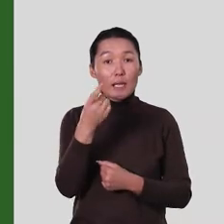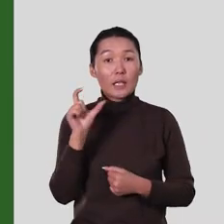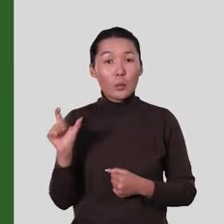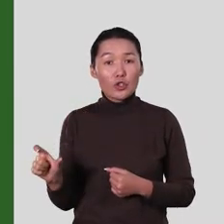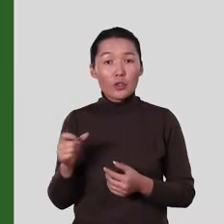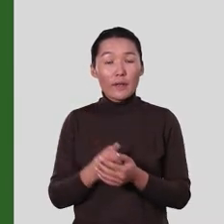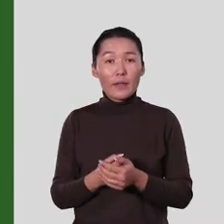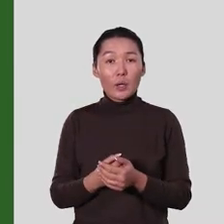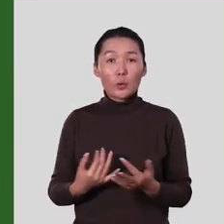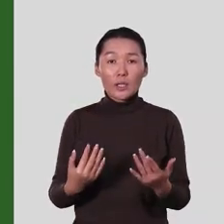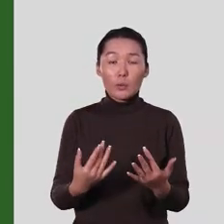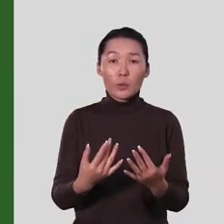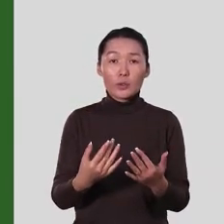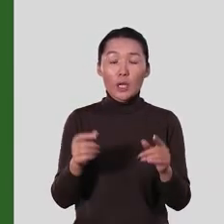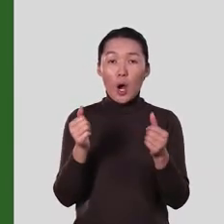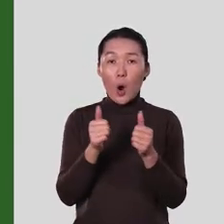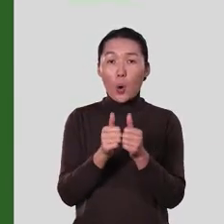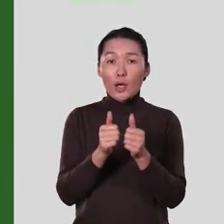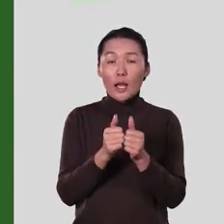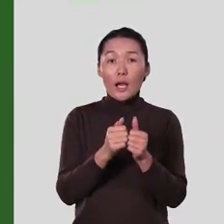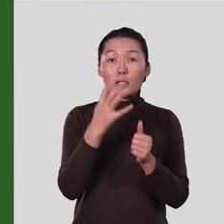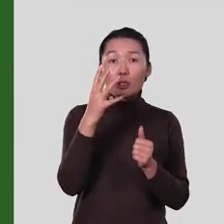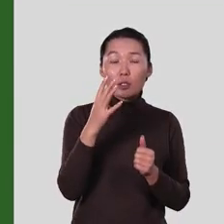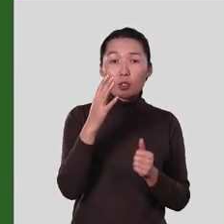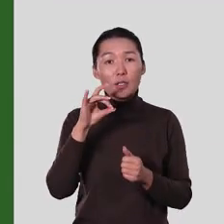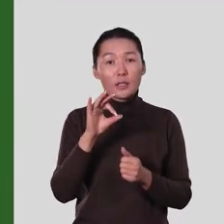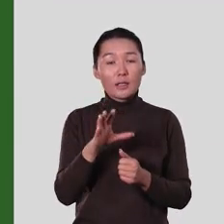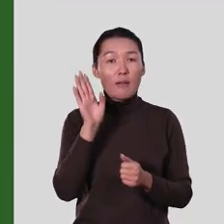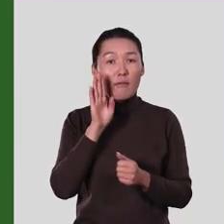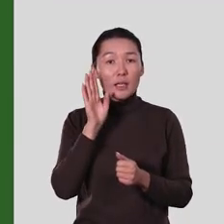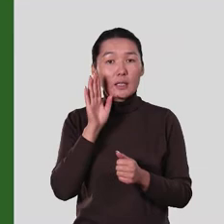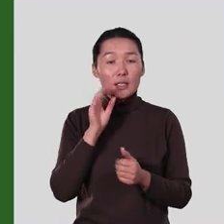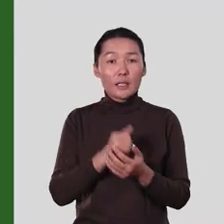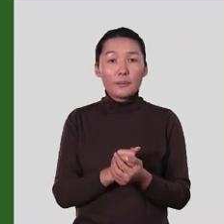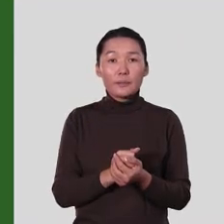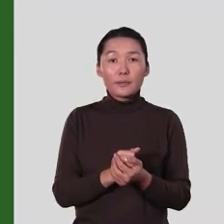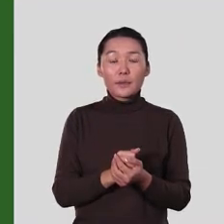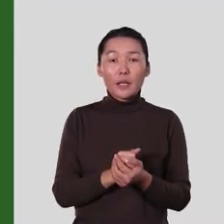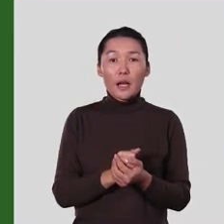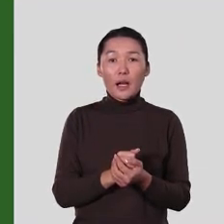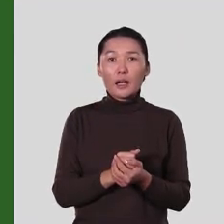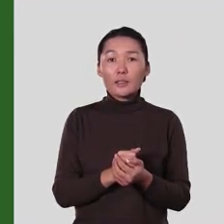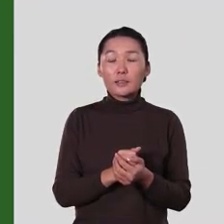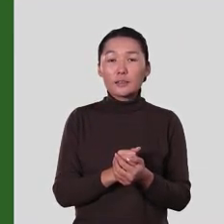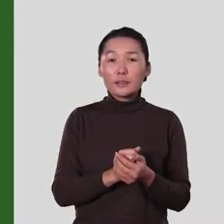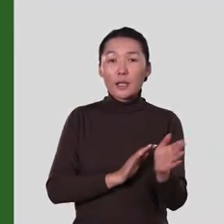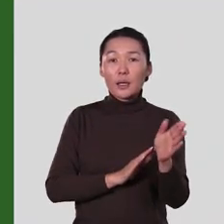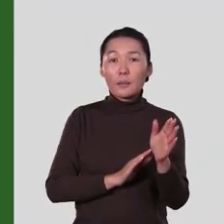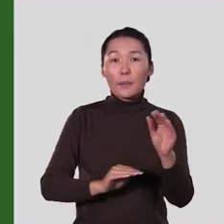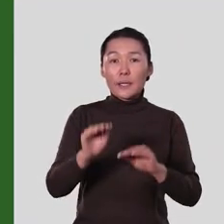около 300-400 литров воды в сутки, а на производство тонны сахара